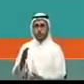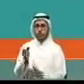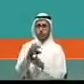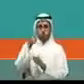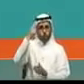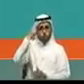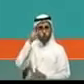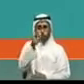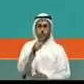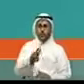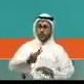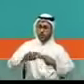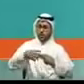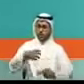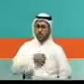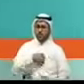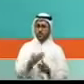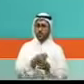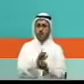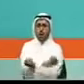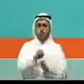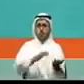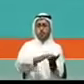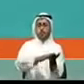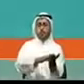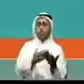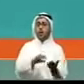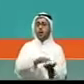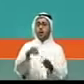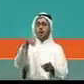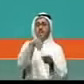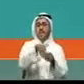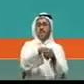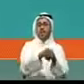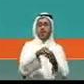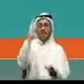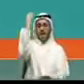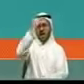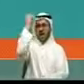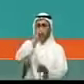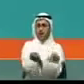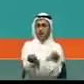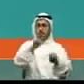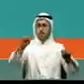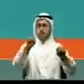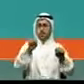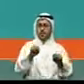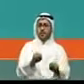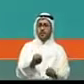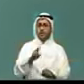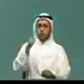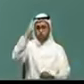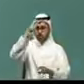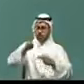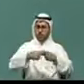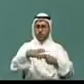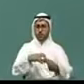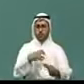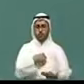المملكة تدين وتستنكر بشدة التهجير الذي استهدف تجمعا انتخابيا في إقليم تخار شمال شرقي أفغانستان.